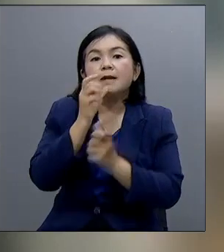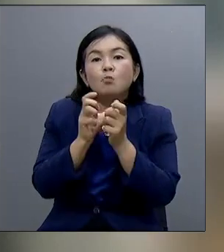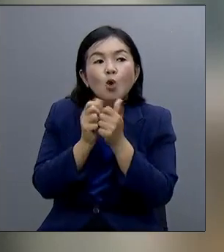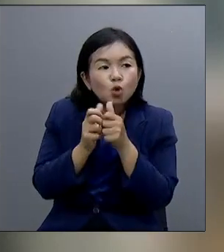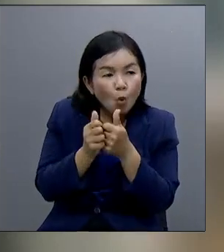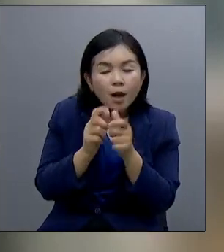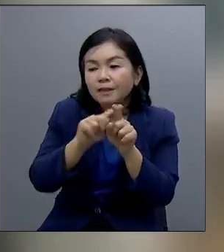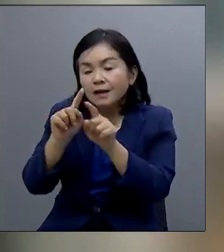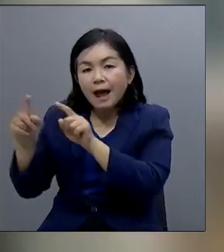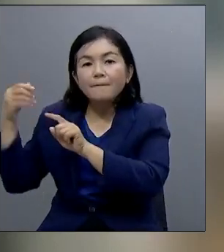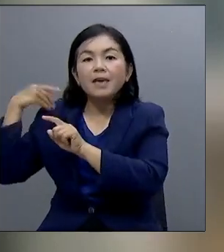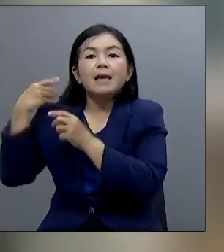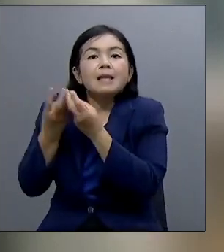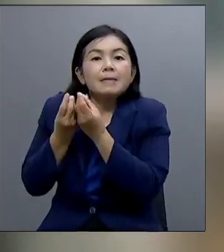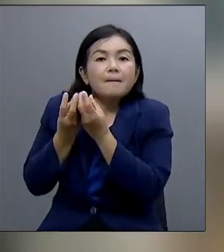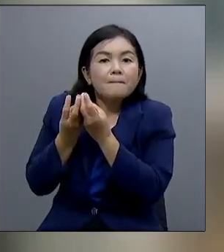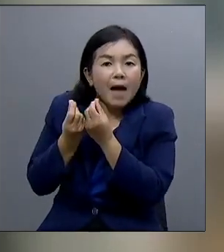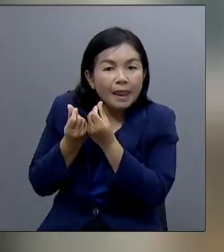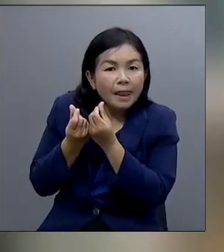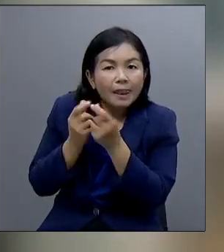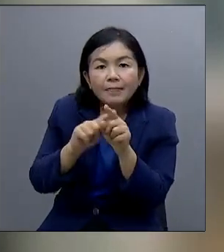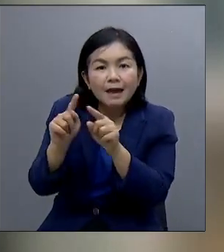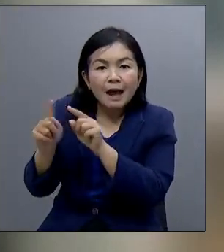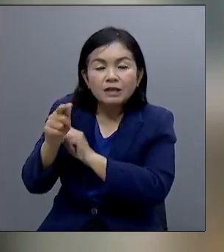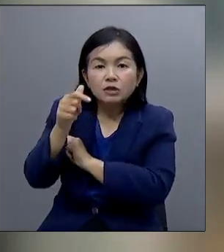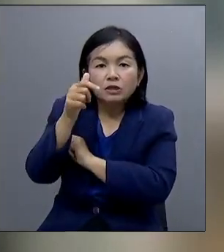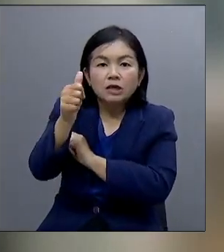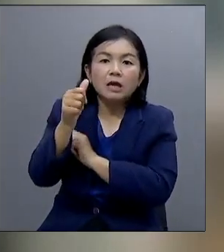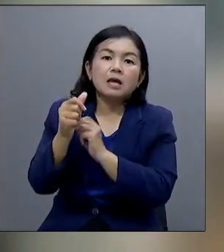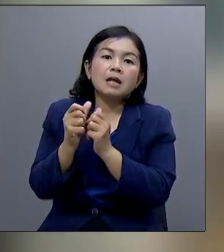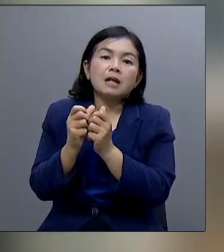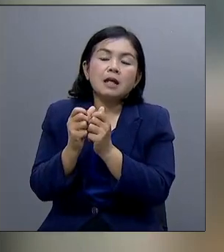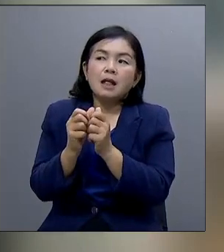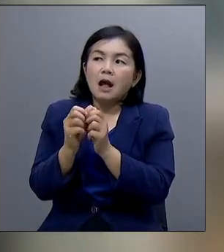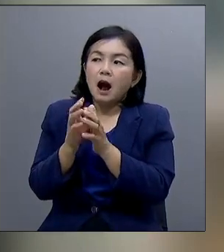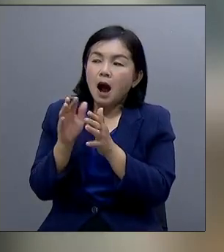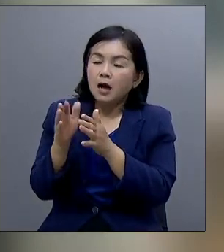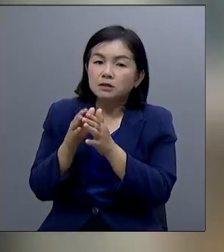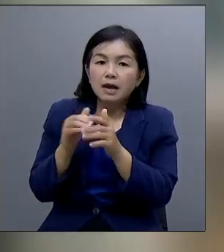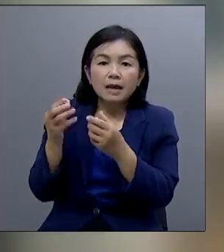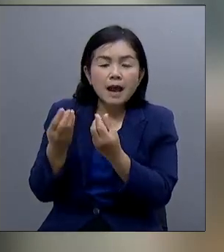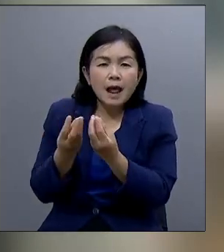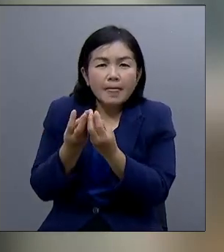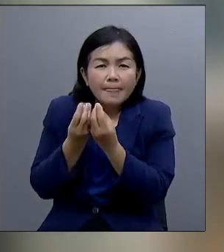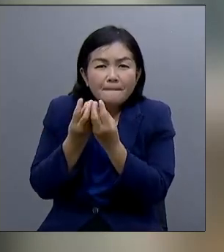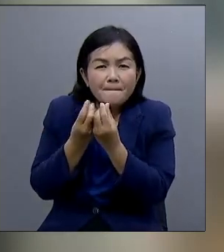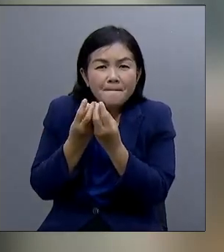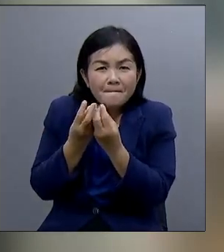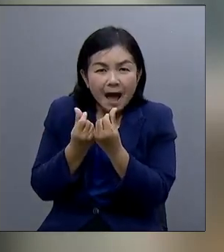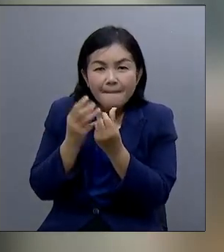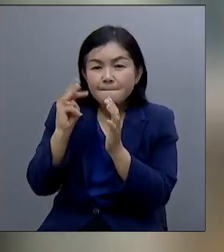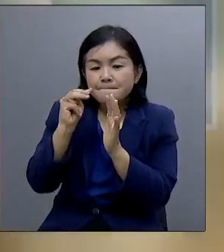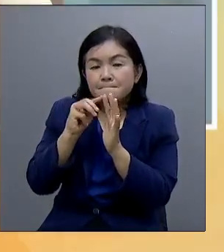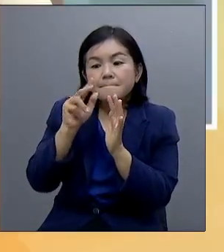าวน้ำมันมะกอกแล้วก็ออกกำลังกายเป็นประจำตรงนี้มีข้อมูลยืนยันชัดเจนว่าสามารถช่วยชะลอหรือว่าป้องกันเรื่องของโรคสมองเสื่อมได้แน่นอน